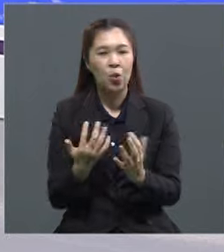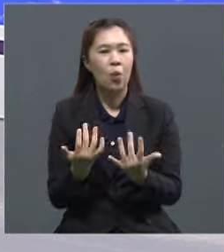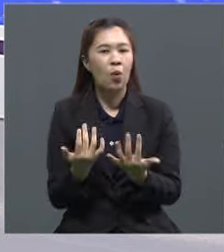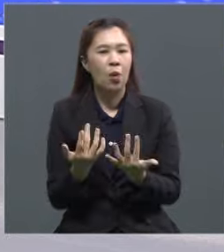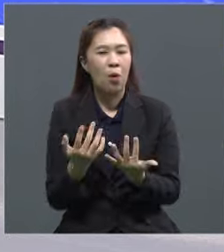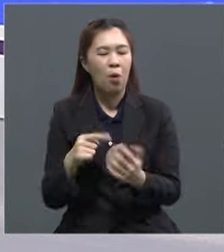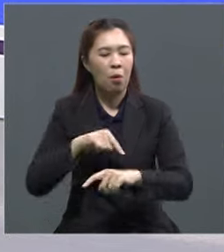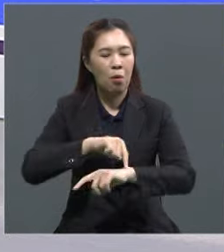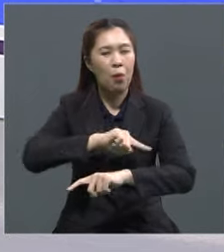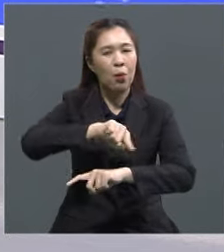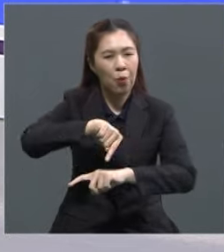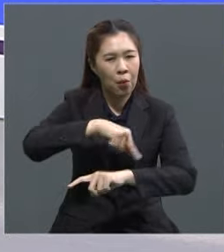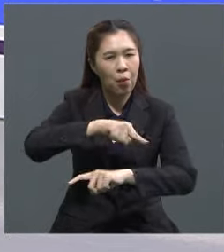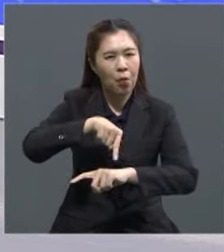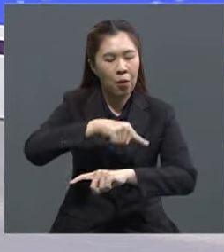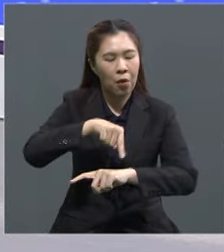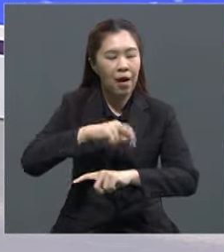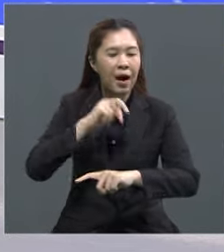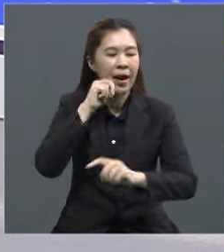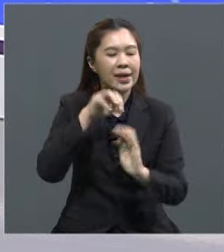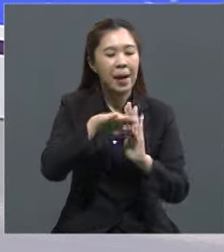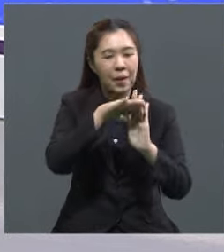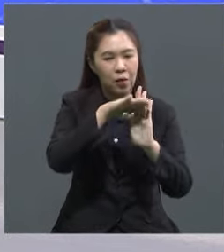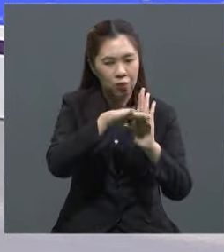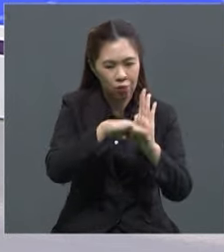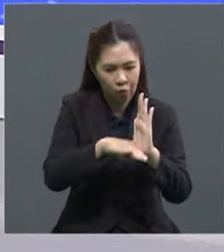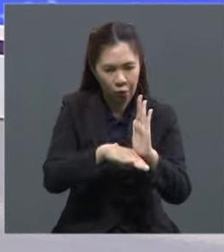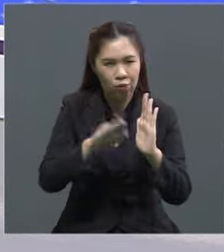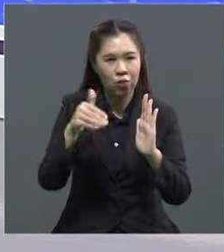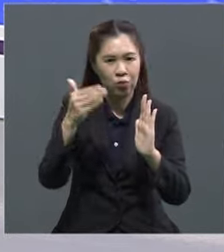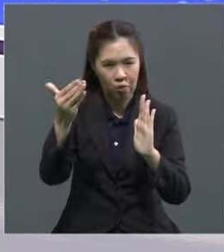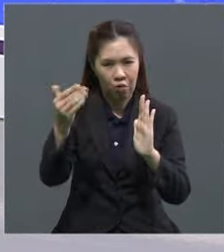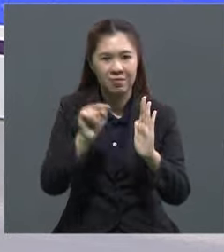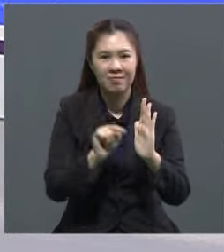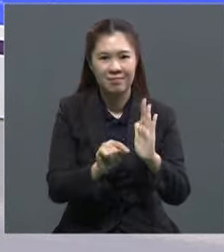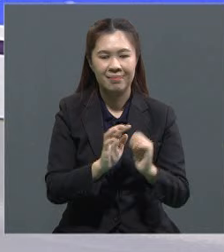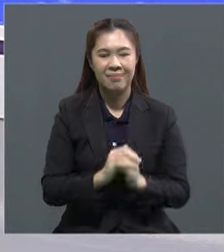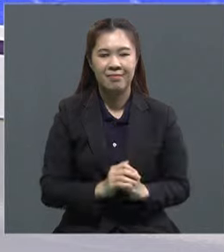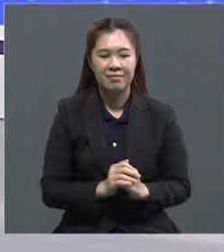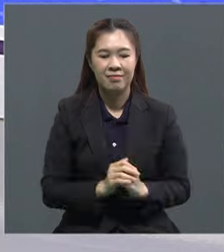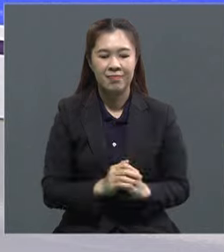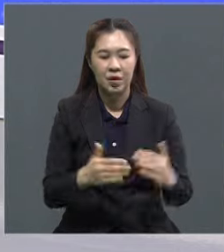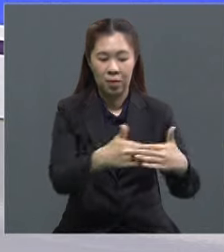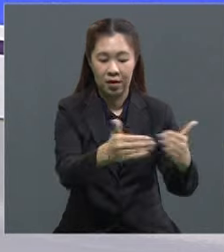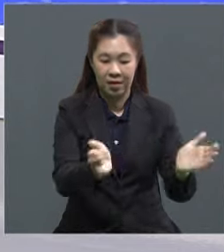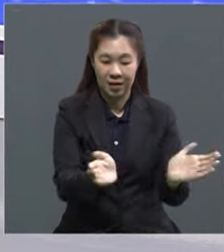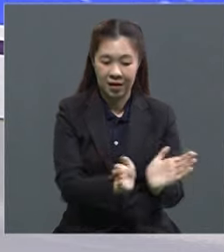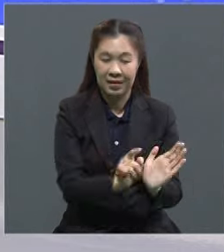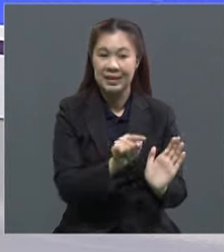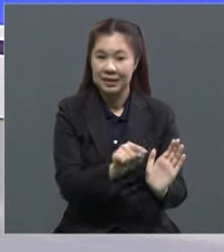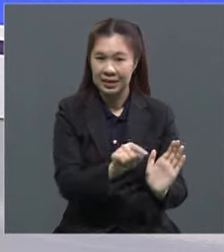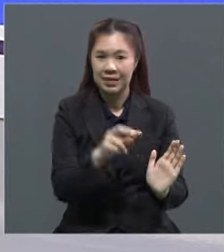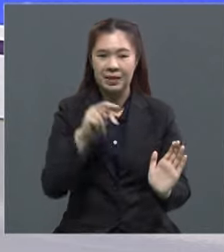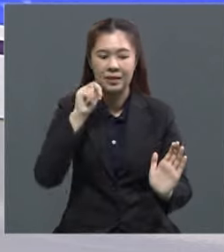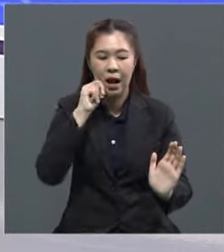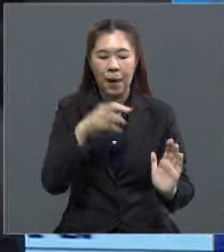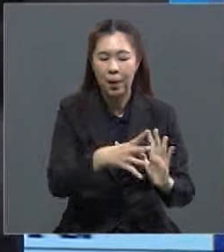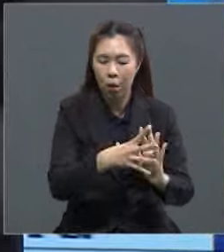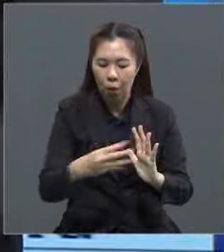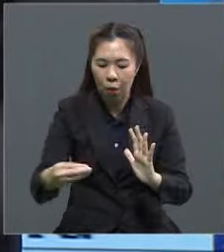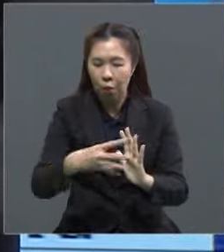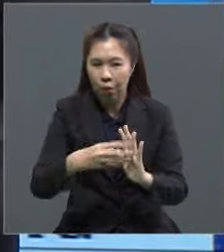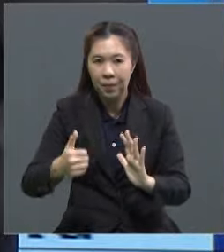ในลำน้ำเนี่ยลดลงไปในระดับหนึ่งแลน้ำในทุ่งเหล่านั้นเนี่ยสามารถที่ระบายมาได้ะั้นตอนนี้เนี่ยเราก็มีแผนที่